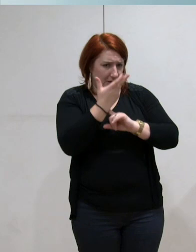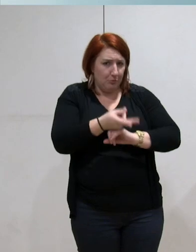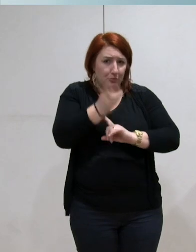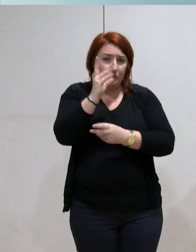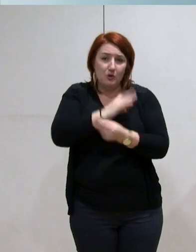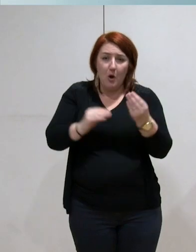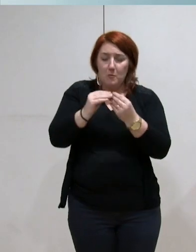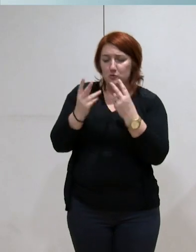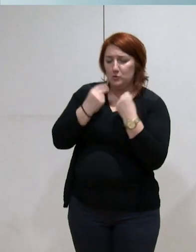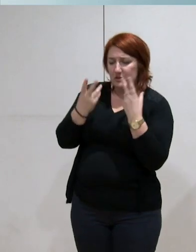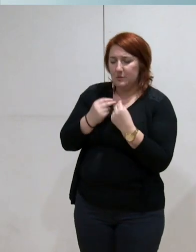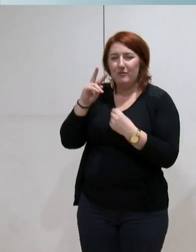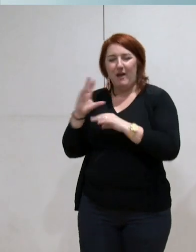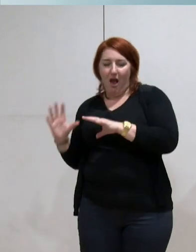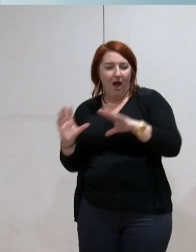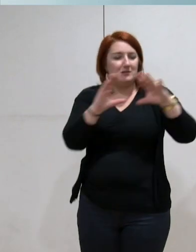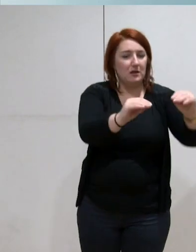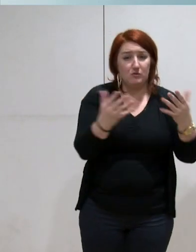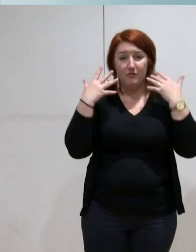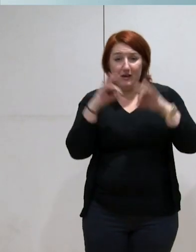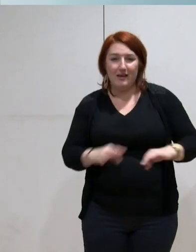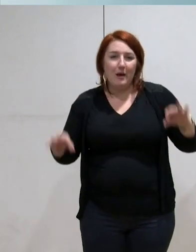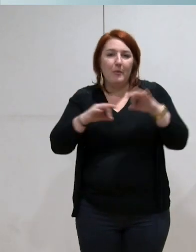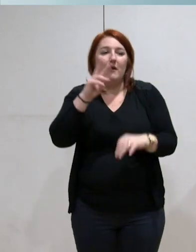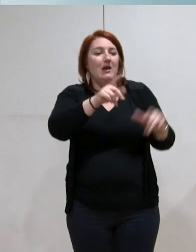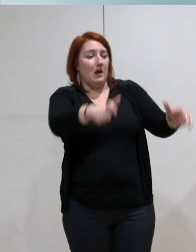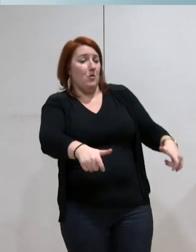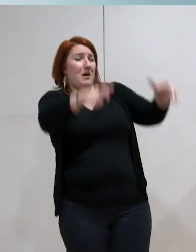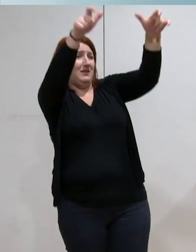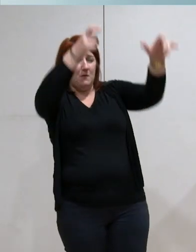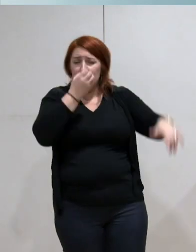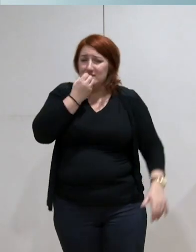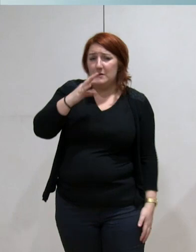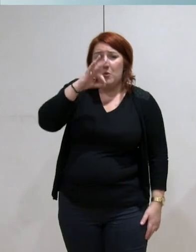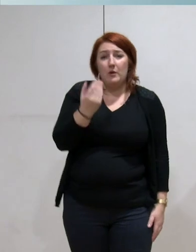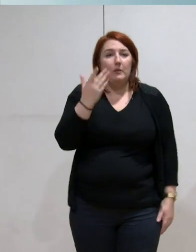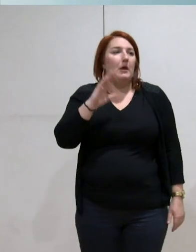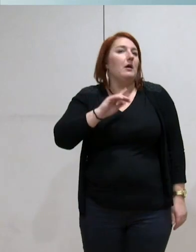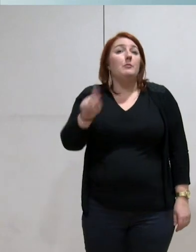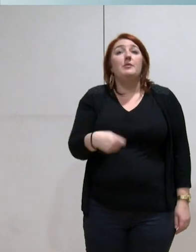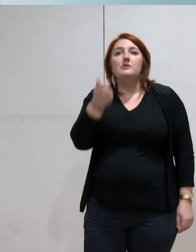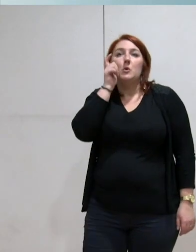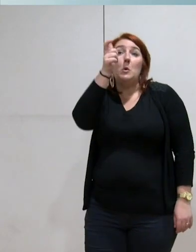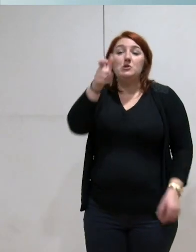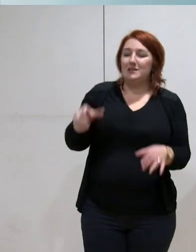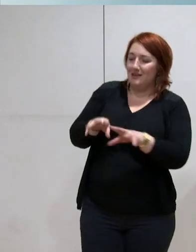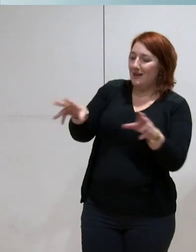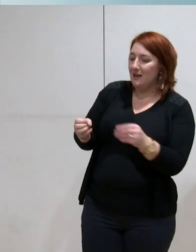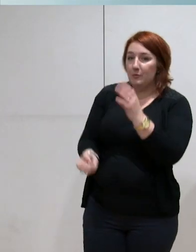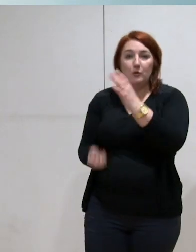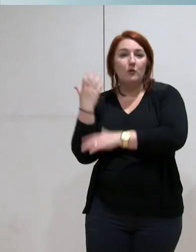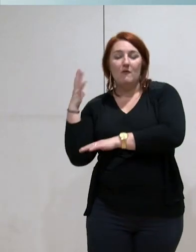d'installation en réalité c'est le problème n'est pas de savoir l'état du bâtiment il est bon mais par définition quand vous avez des équipes